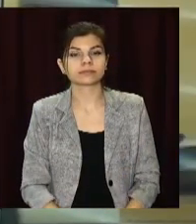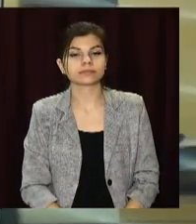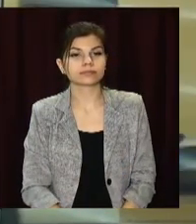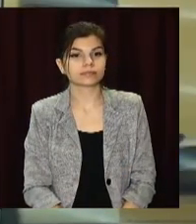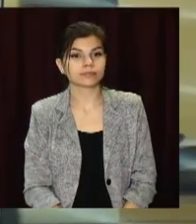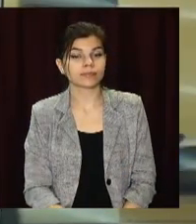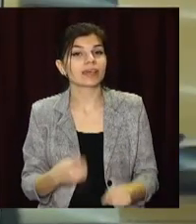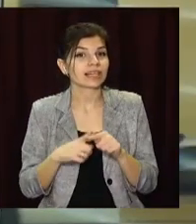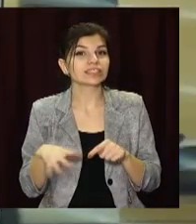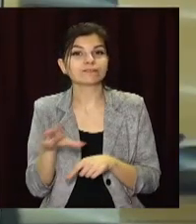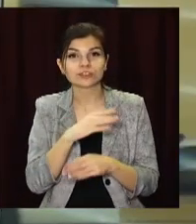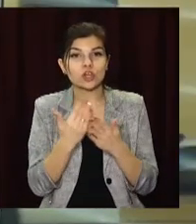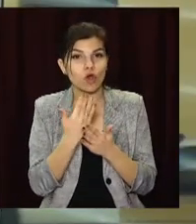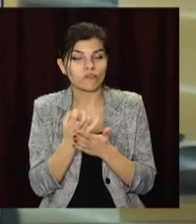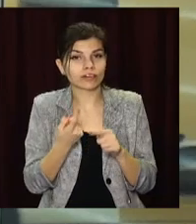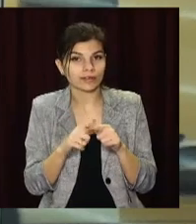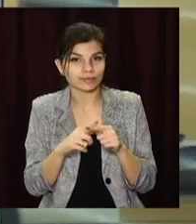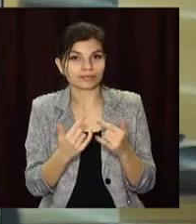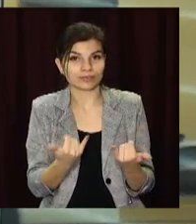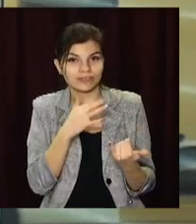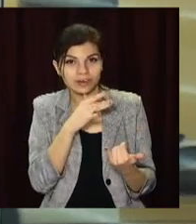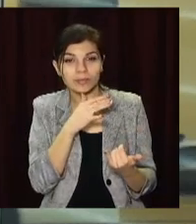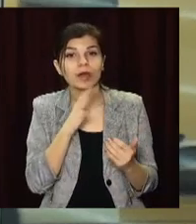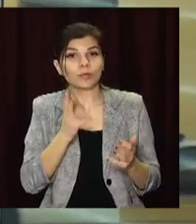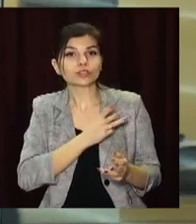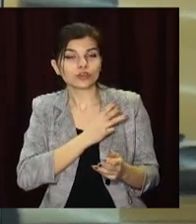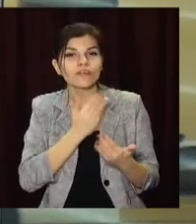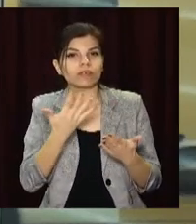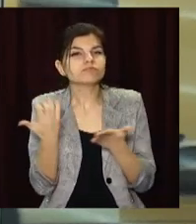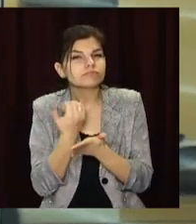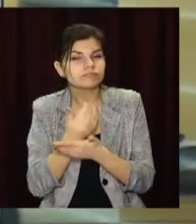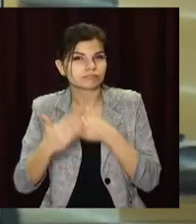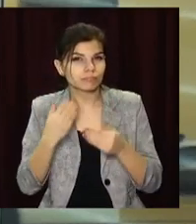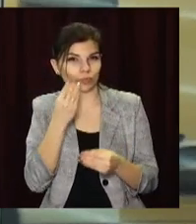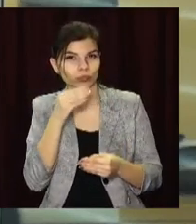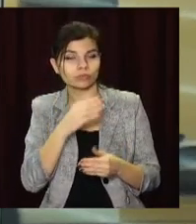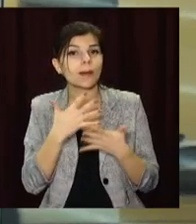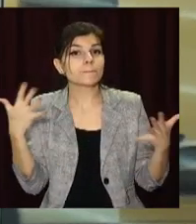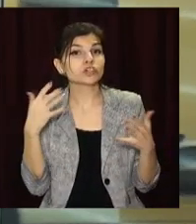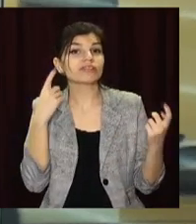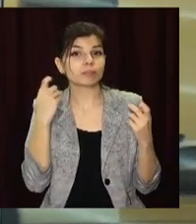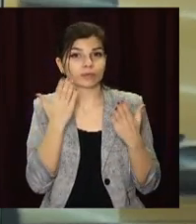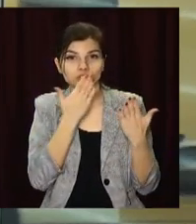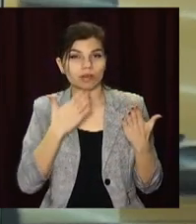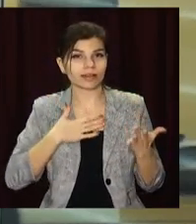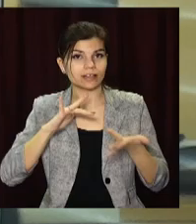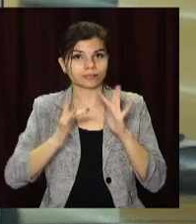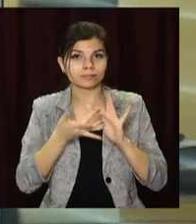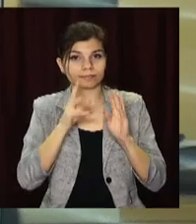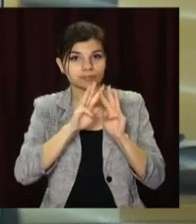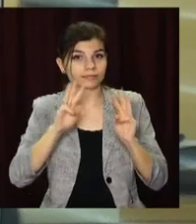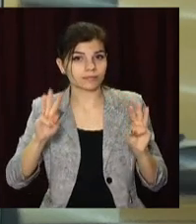Це всі новини на цю годину. Бажаємо і вам підкорювати нові висоти. Більше інформації читайте на нашому сайті opentv